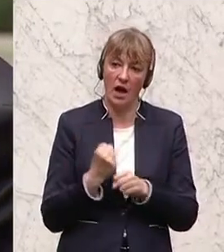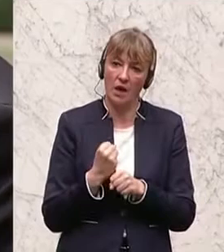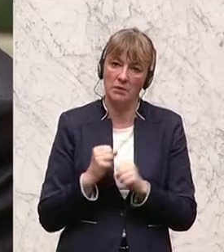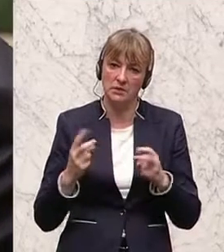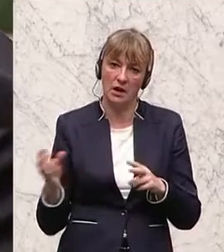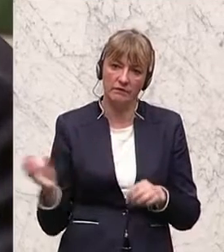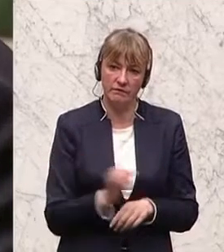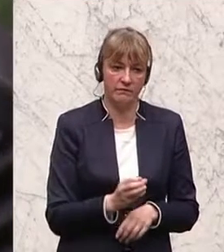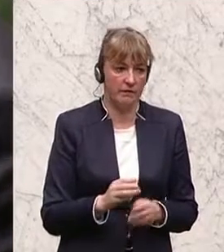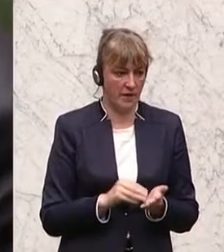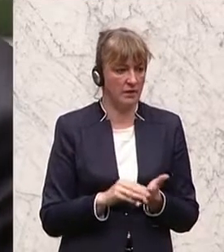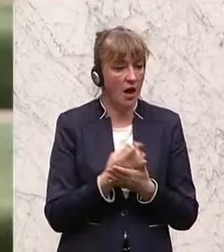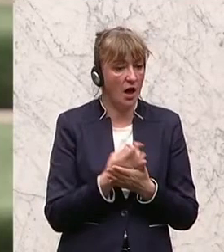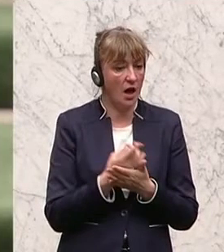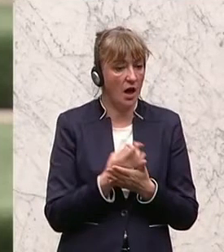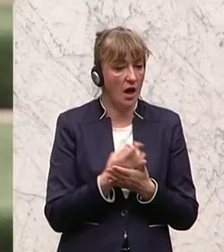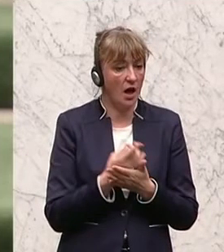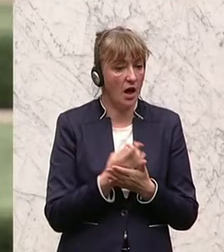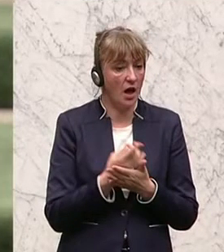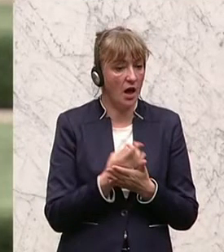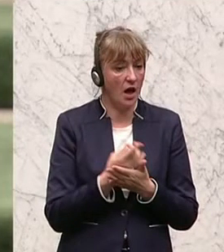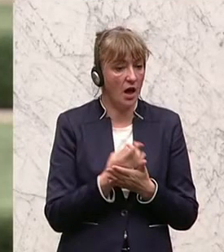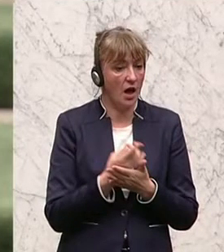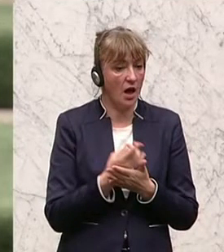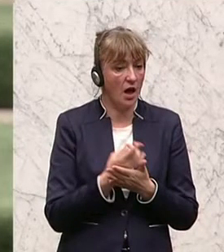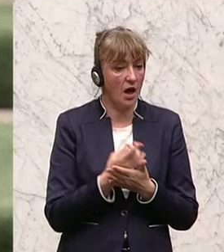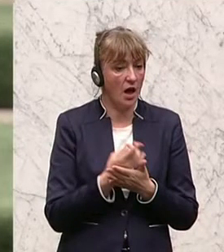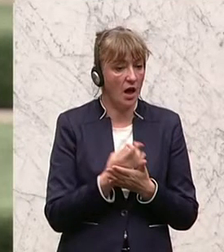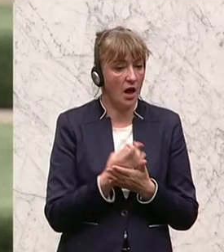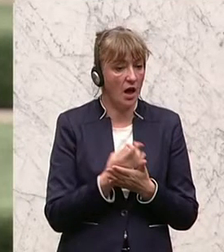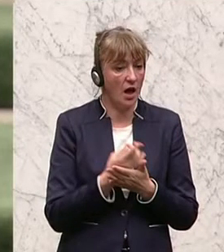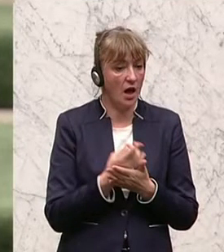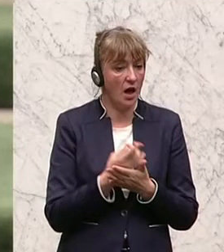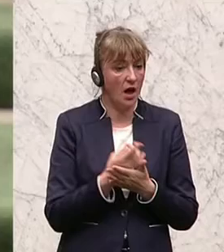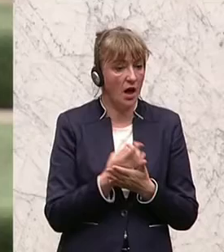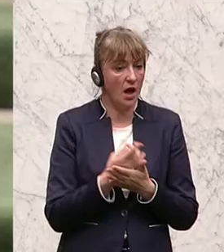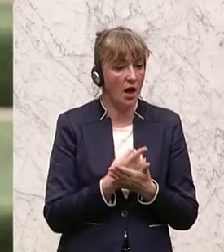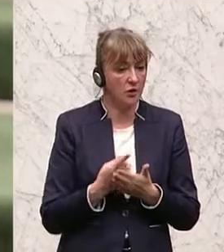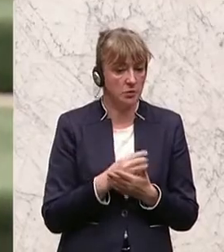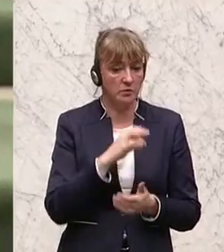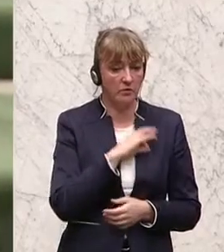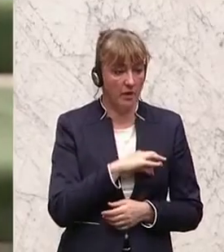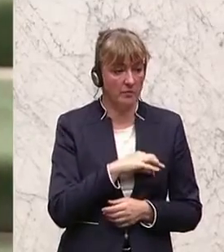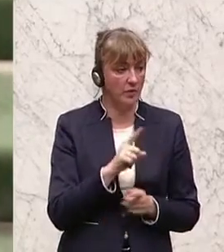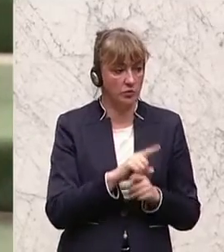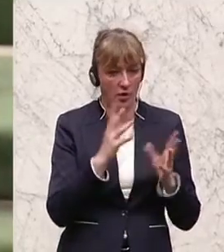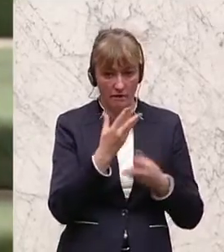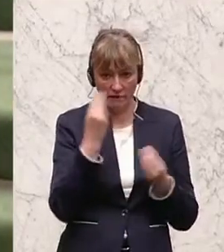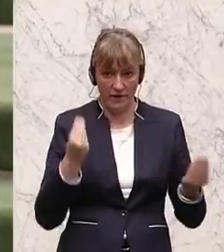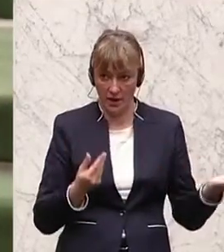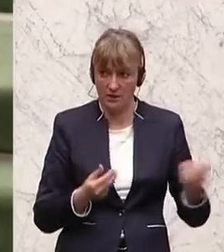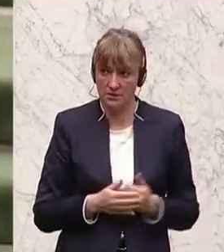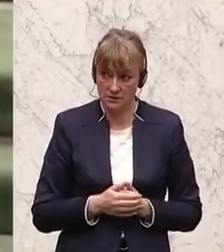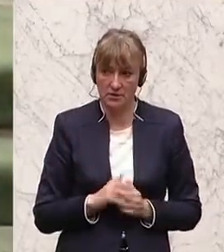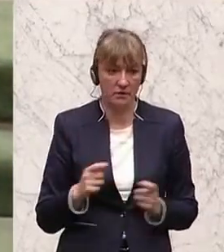eingesetzt werden kann, weil es ja dieser Ausbildungsverpflichtung vergessen. Sie